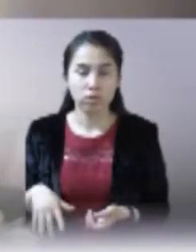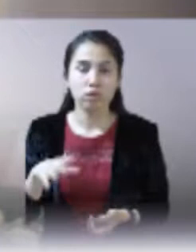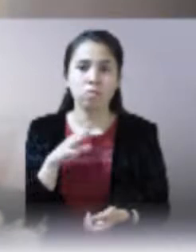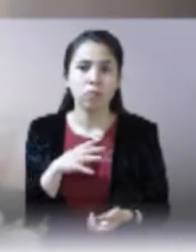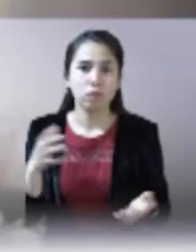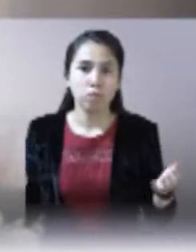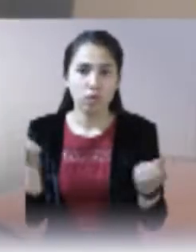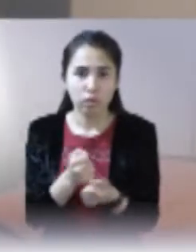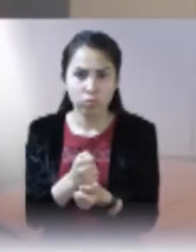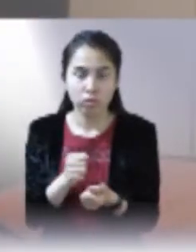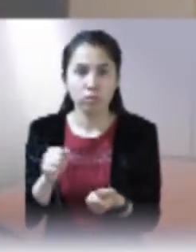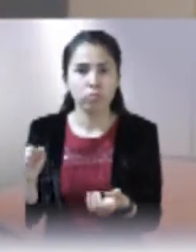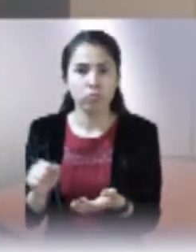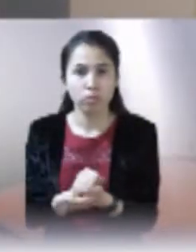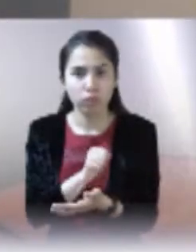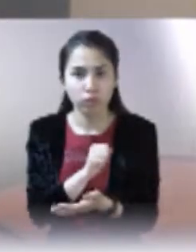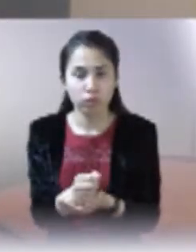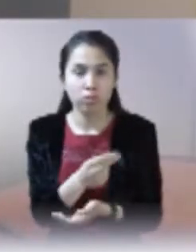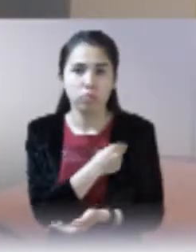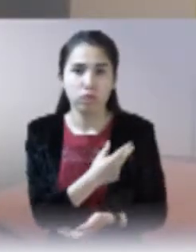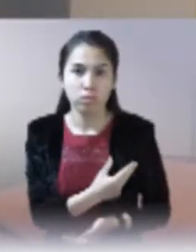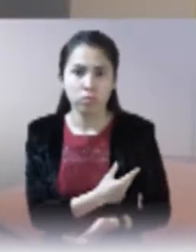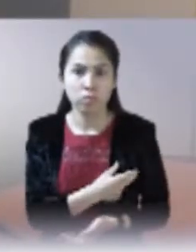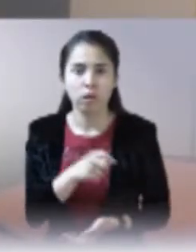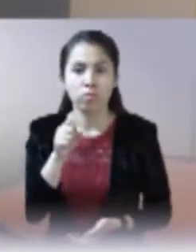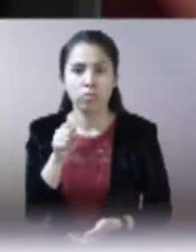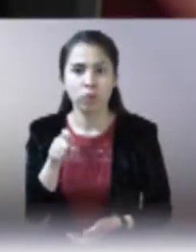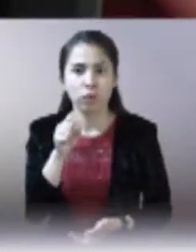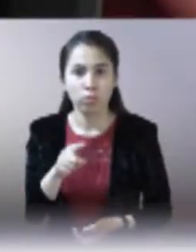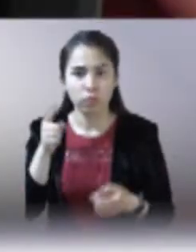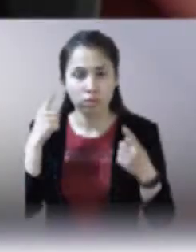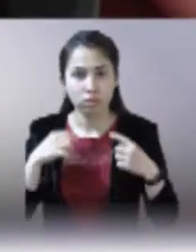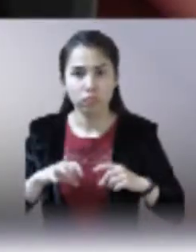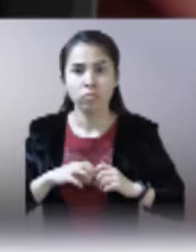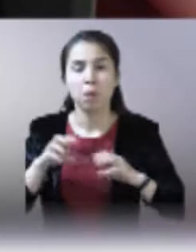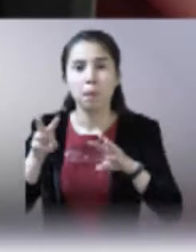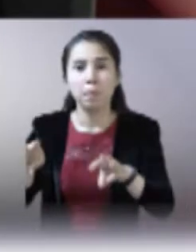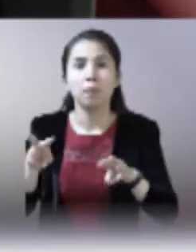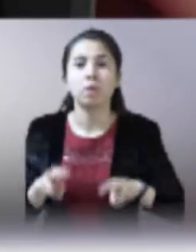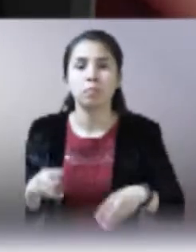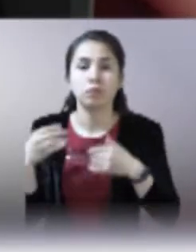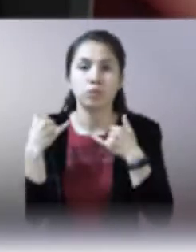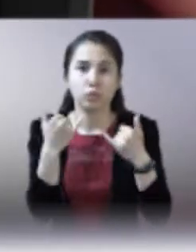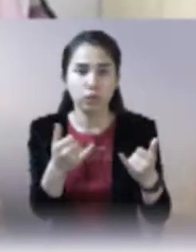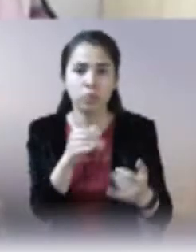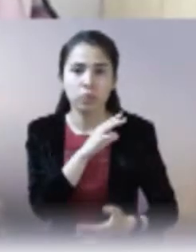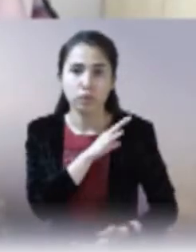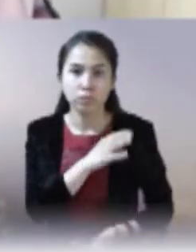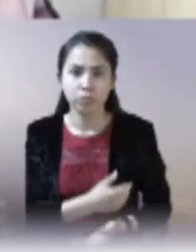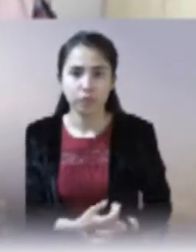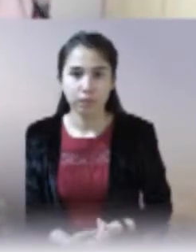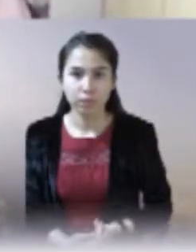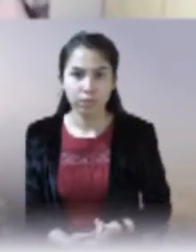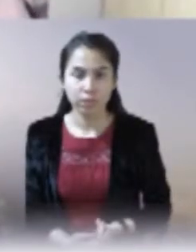частности, флаги в кабинете руководителя управления строительства, архитектуры и градостроительства и управления предпринимательства и индустриально-инновационного развития порваны. Кроме